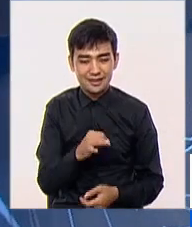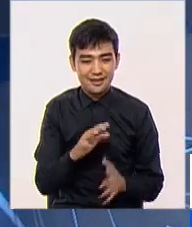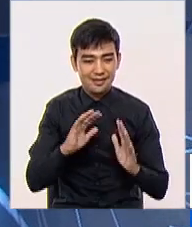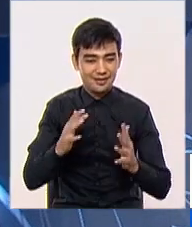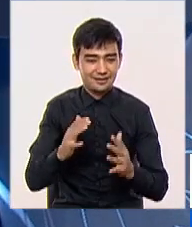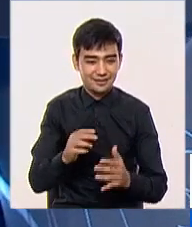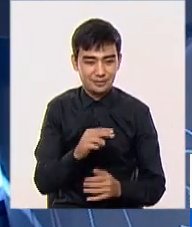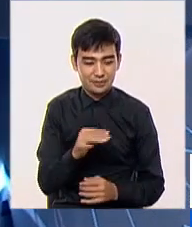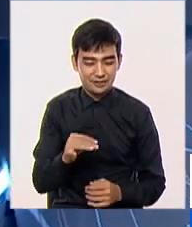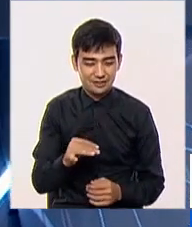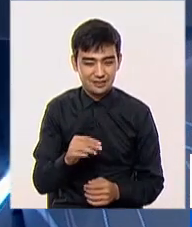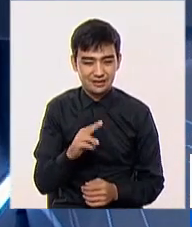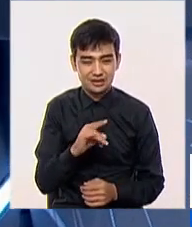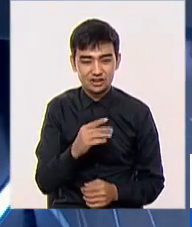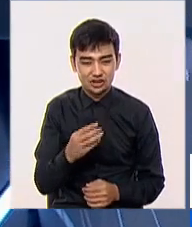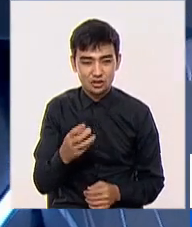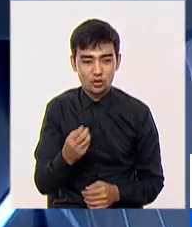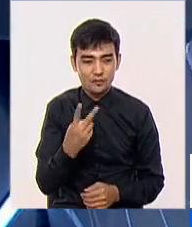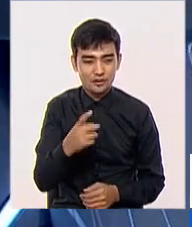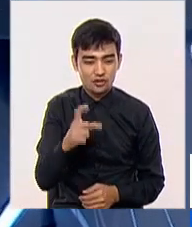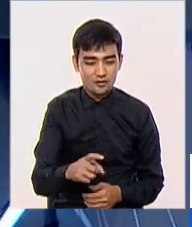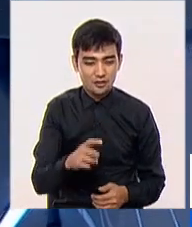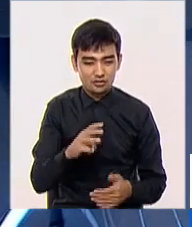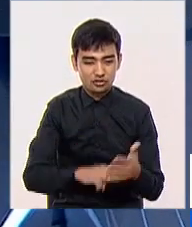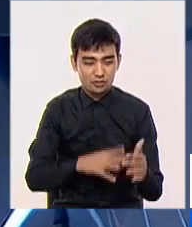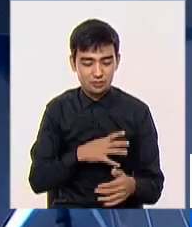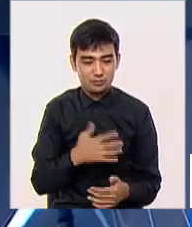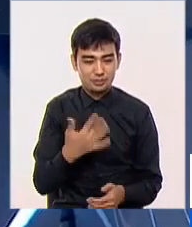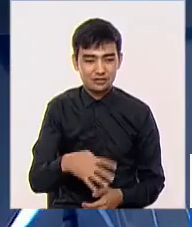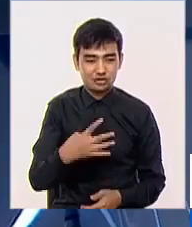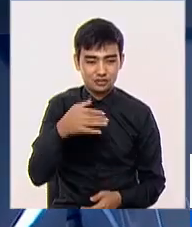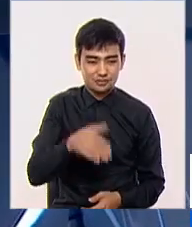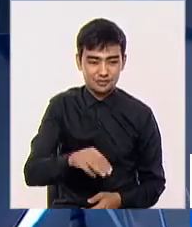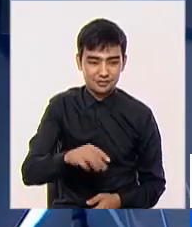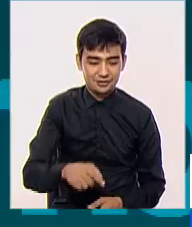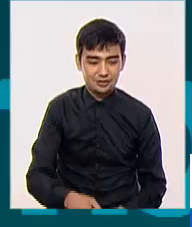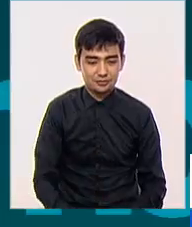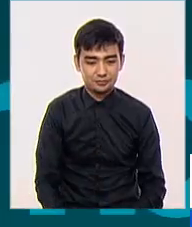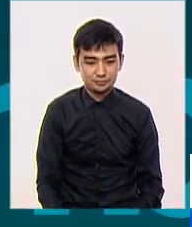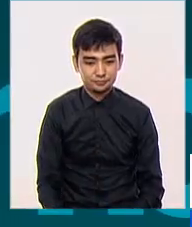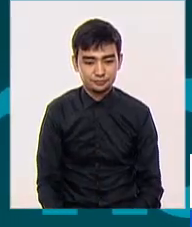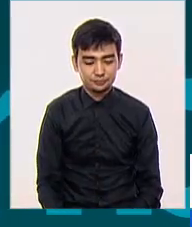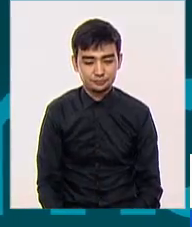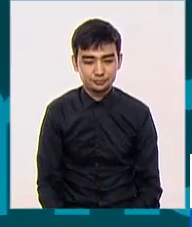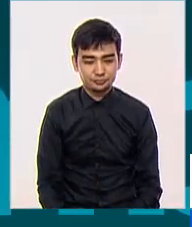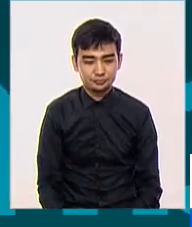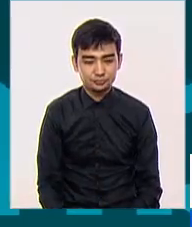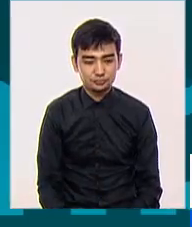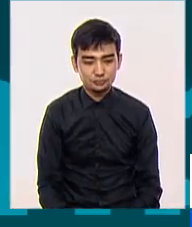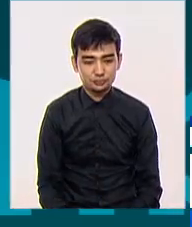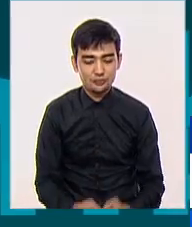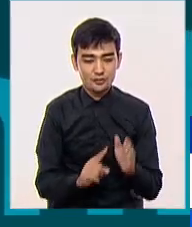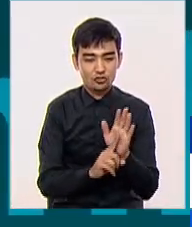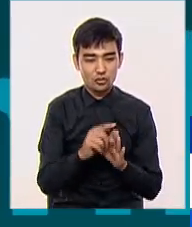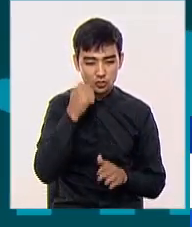прииртышья привлечены еще два человека на сумму почти пятьдесят четыре тысячи тенге с начала